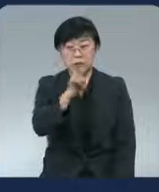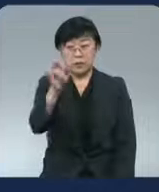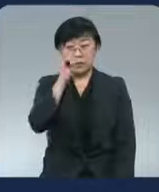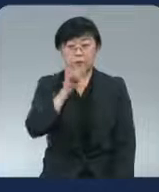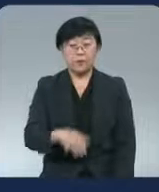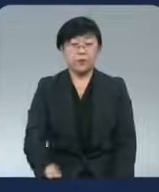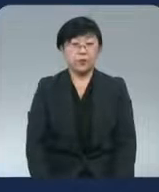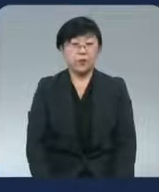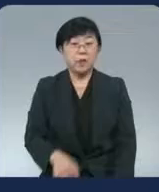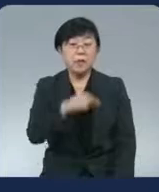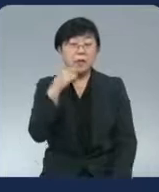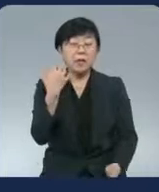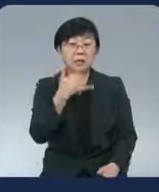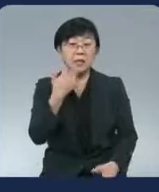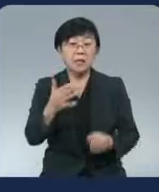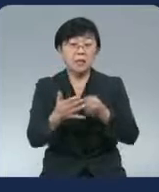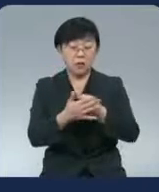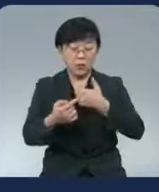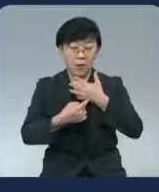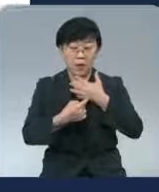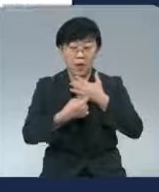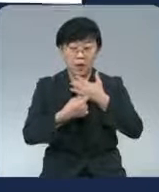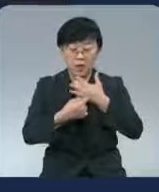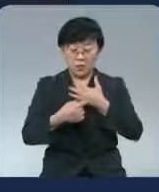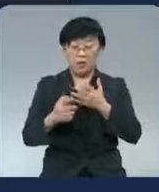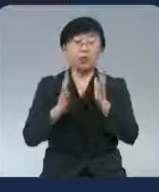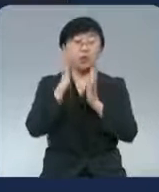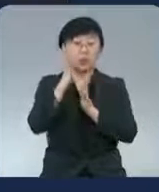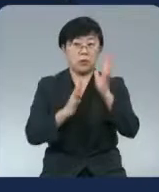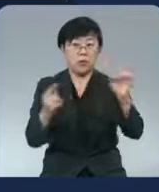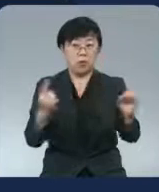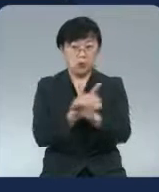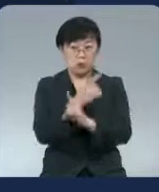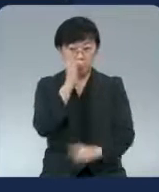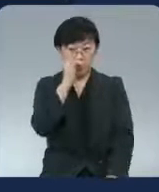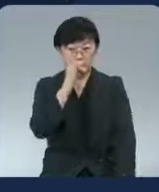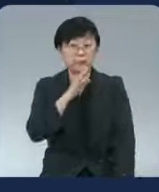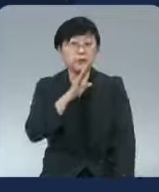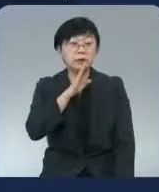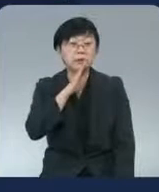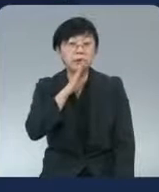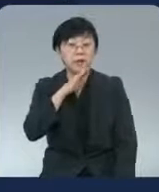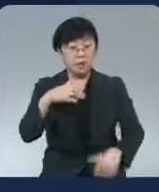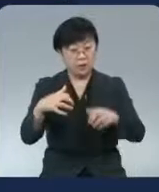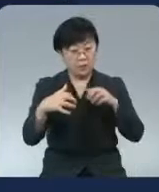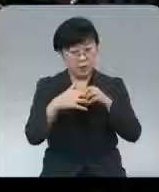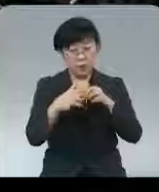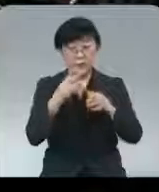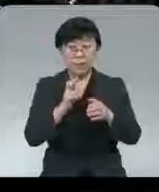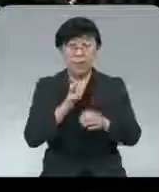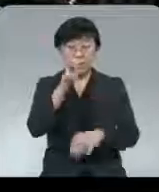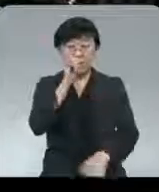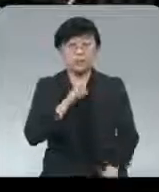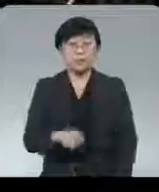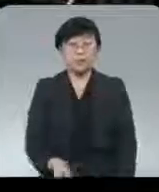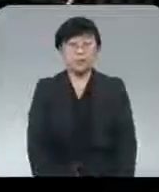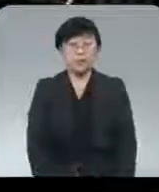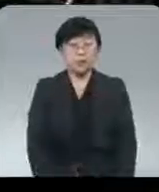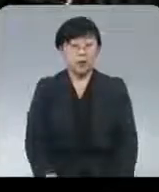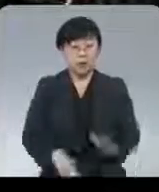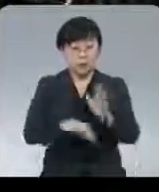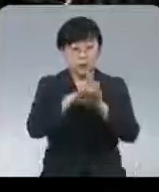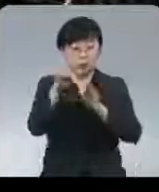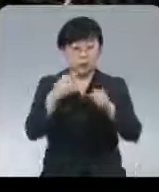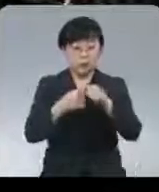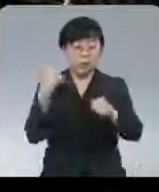lần này miền Bắc phẩm từ khu vực dù tỉnh Bắc Tân An trí tàu hỏa được đổi từ màu đỏ sang màu rằn ri điều này có nghĩa là miền